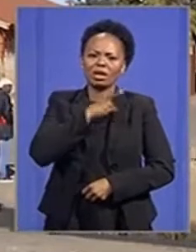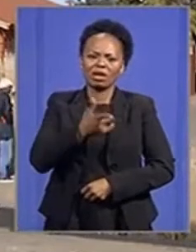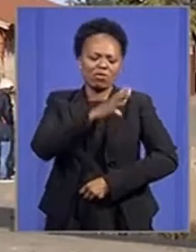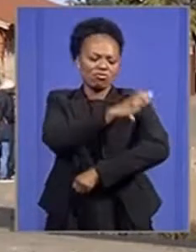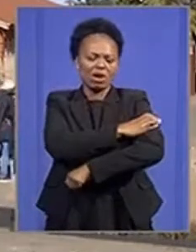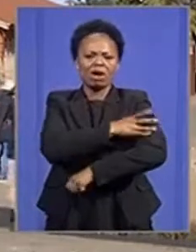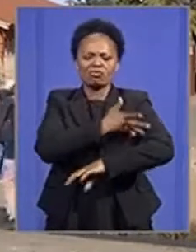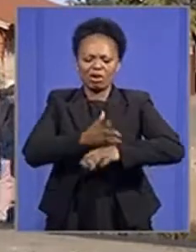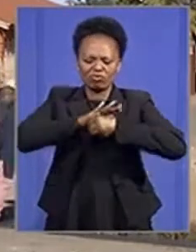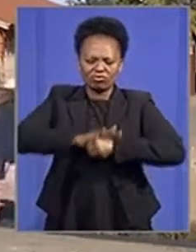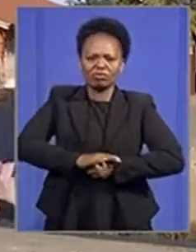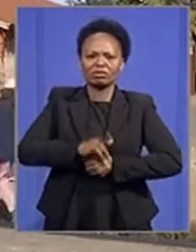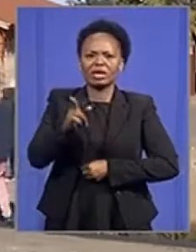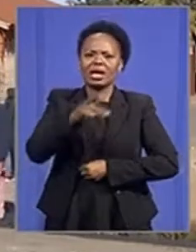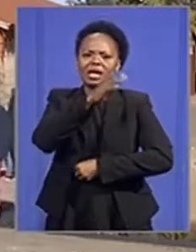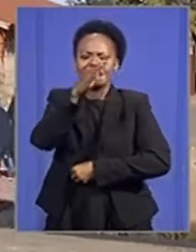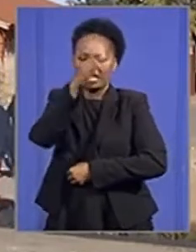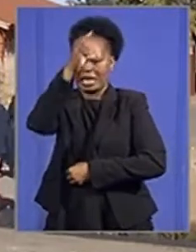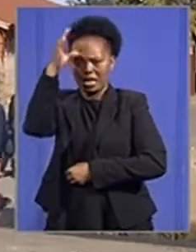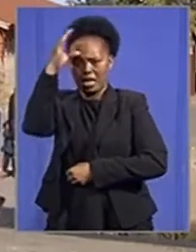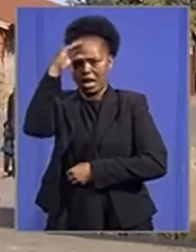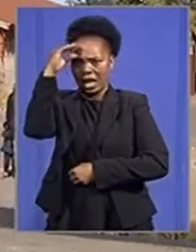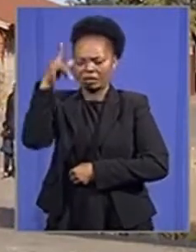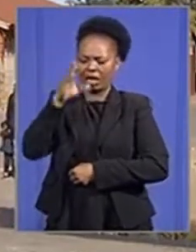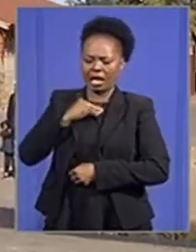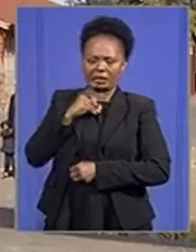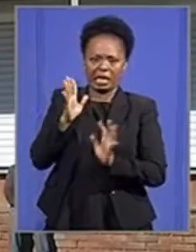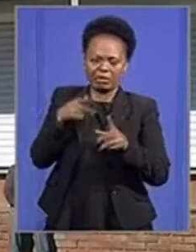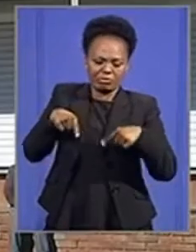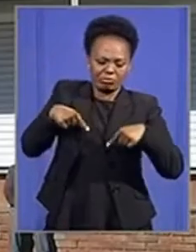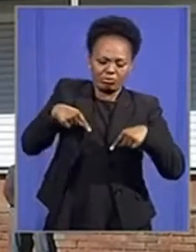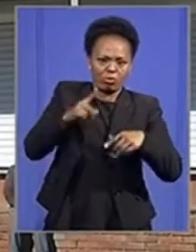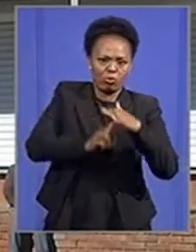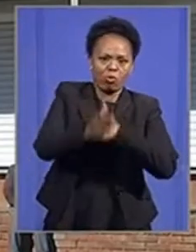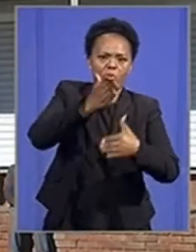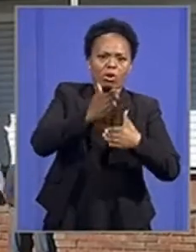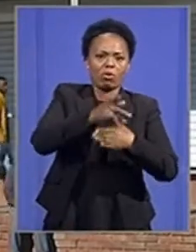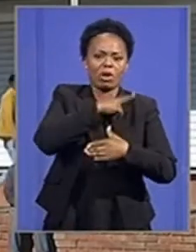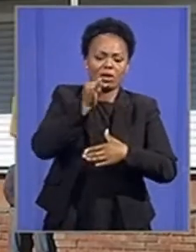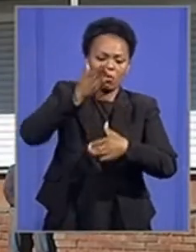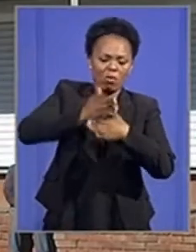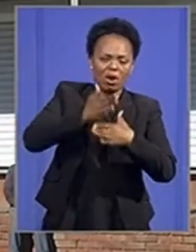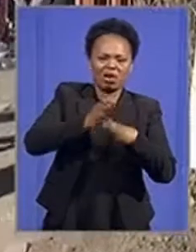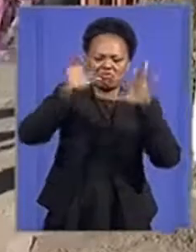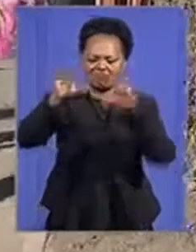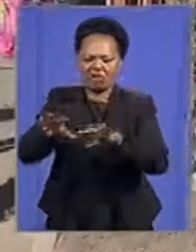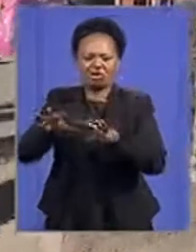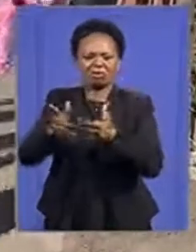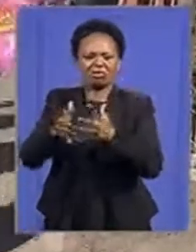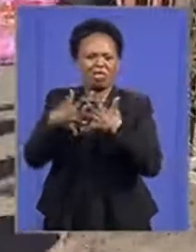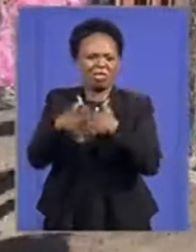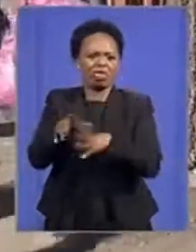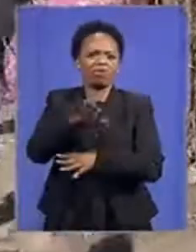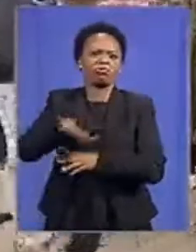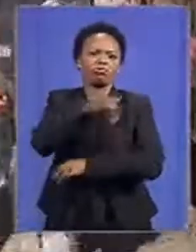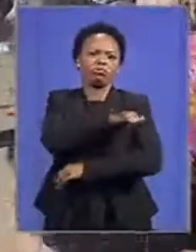re di fumane manesa ra tshaba go sebetsa bana batho bana ba tlo kena ka hare. Dikgwebo di hlwele di tswaletšwe tše dingwe tša dikgwebo tša badudi